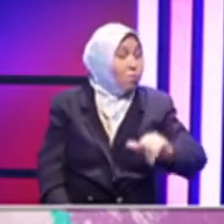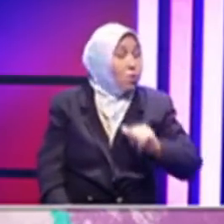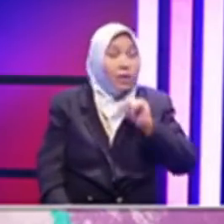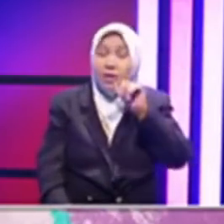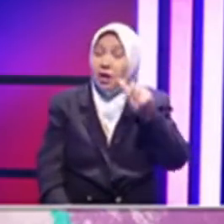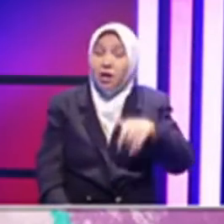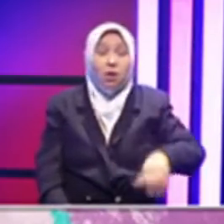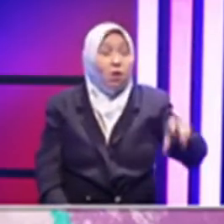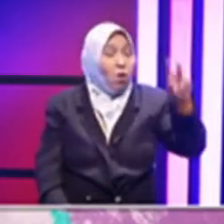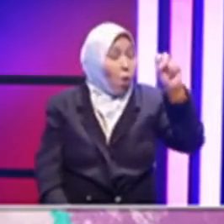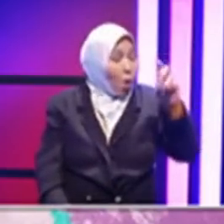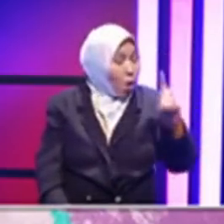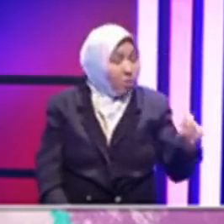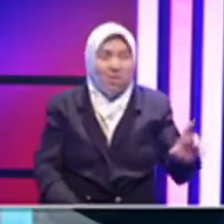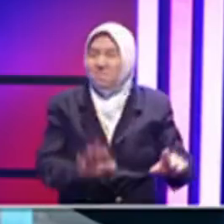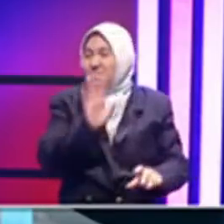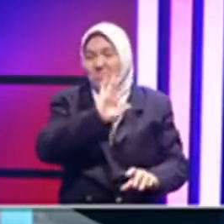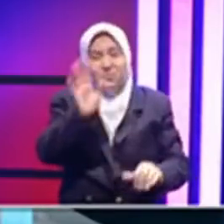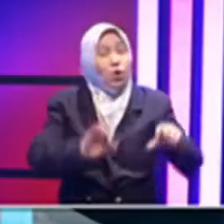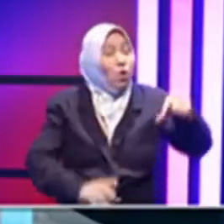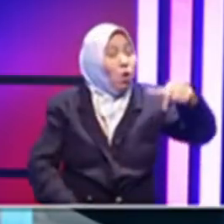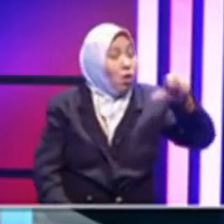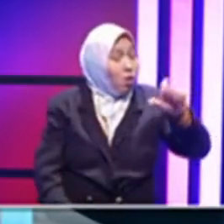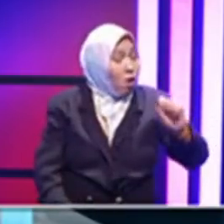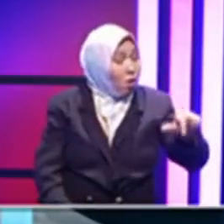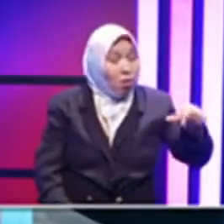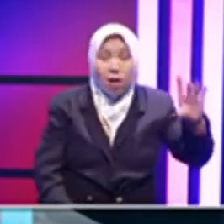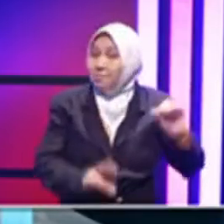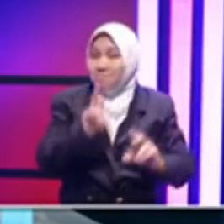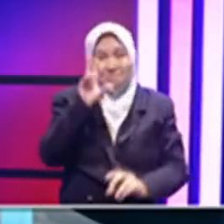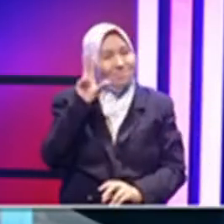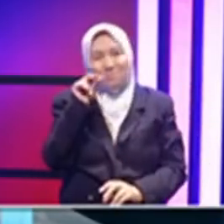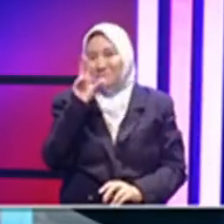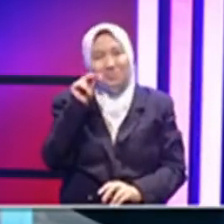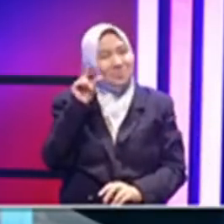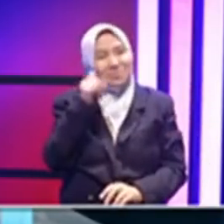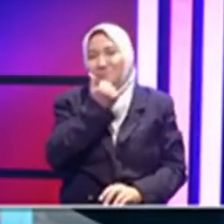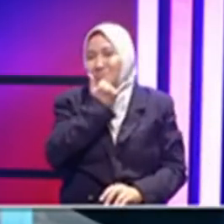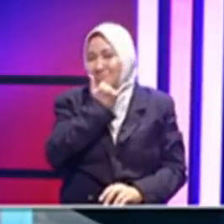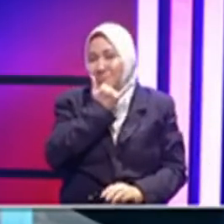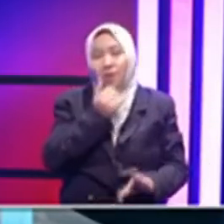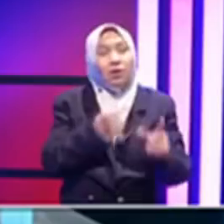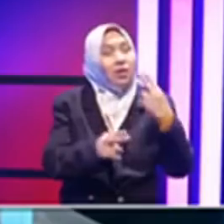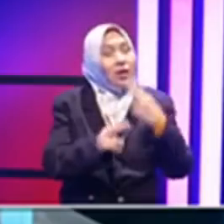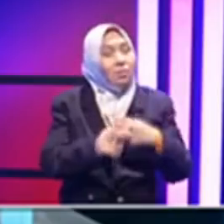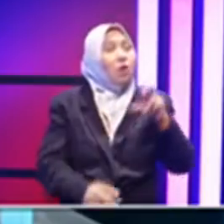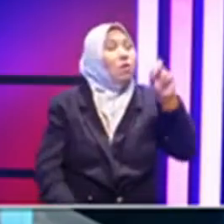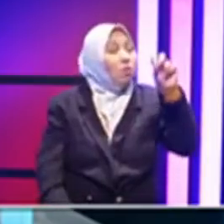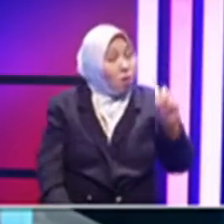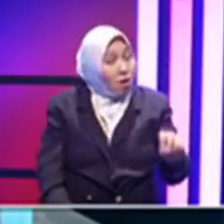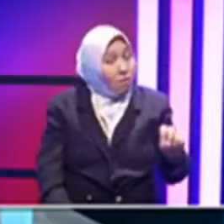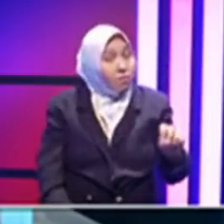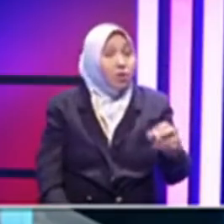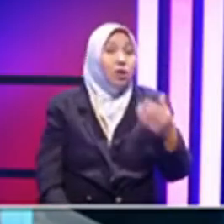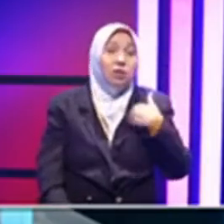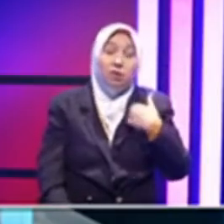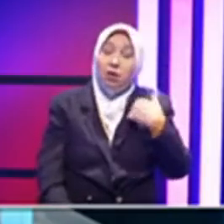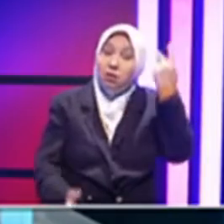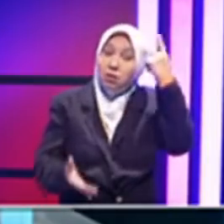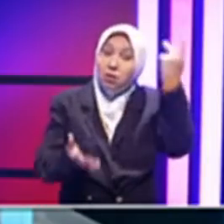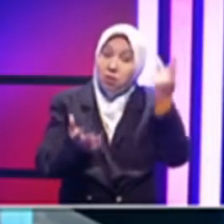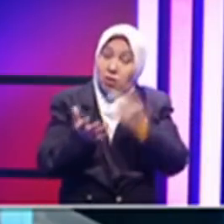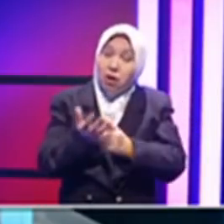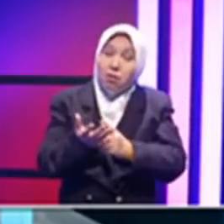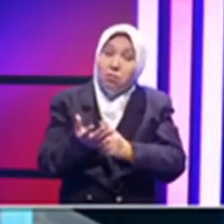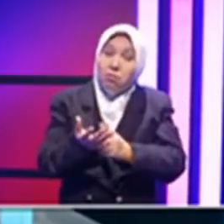ataupun qaq. Di qalqalah lagi qaf pula di hujung. Maka namanya ialah qaf. Ya, sebab ada yang mengenali huruf safa,